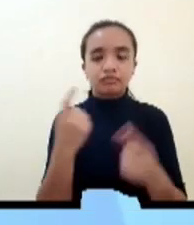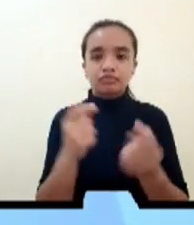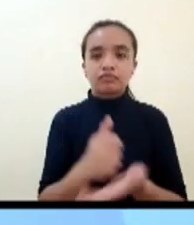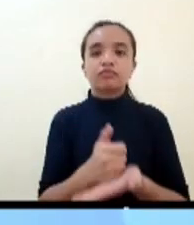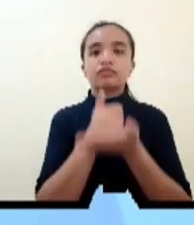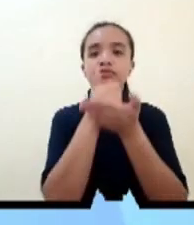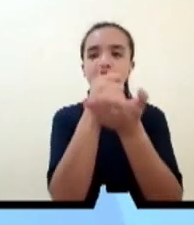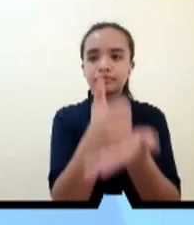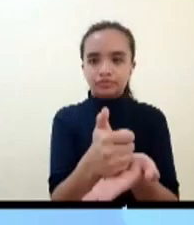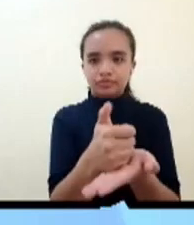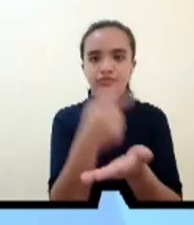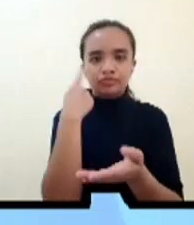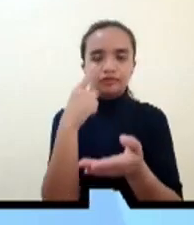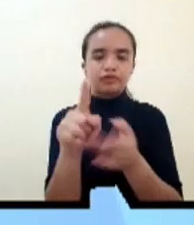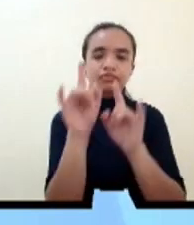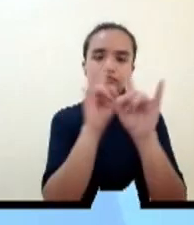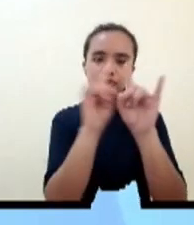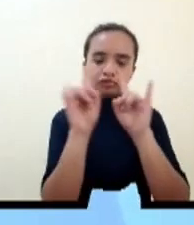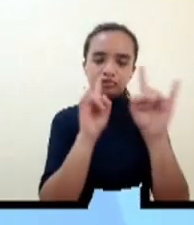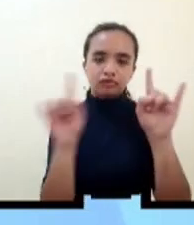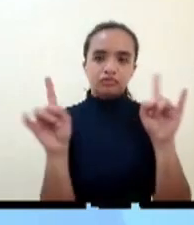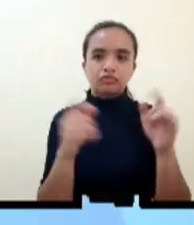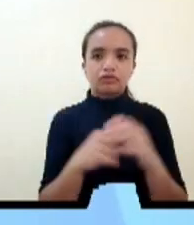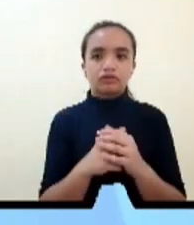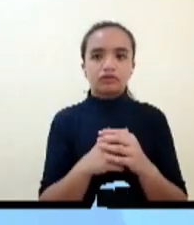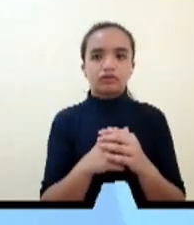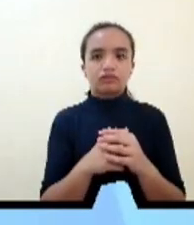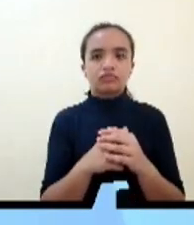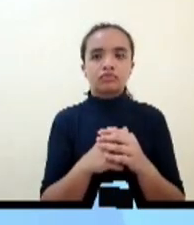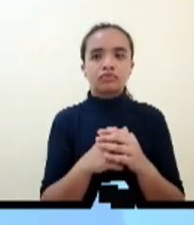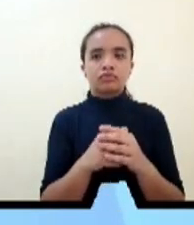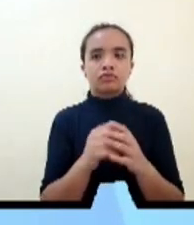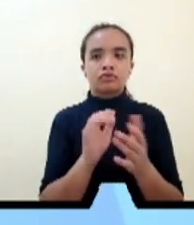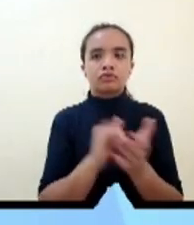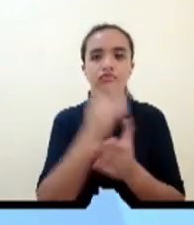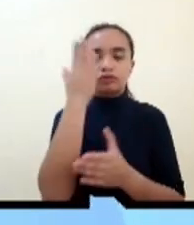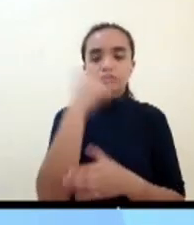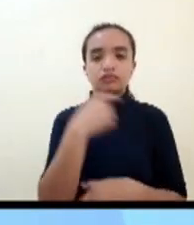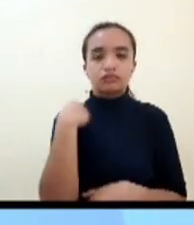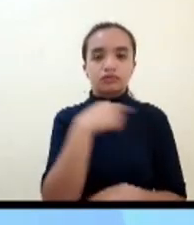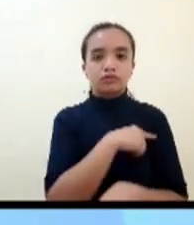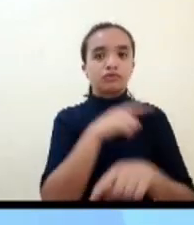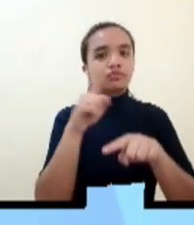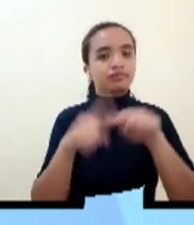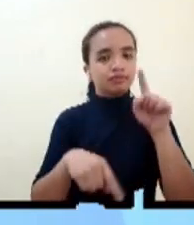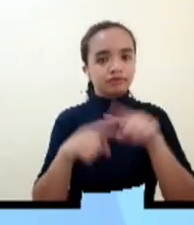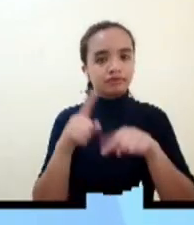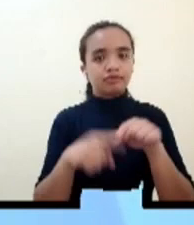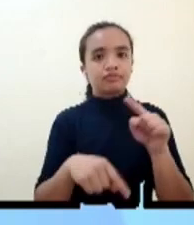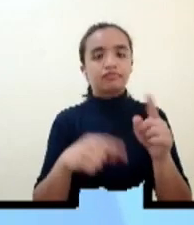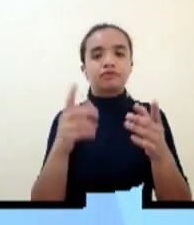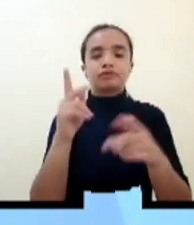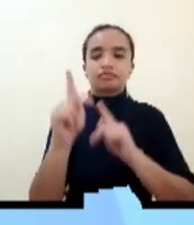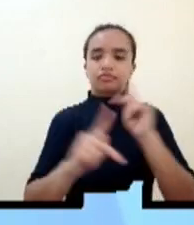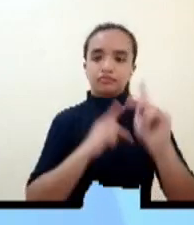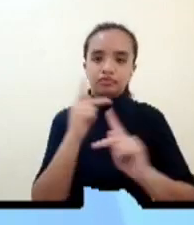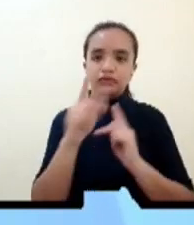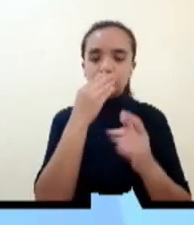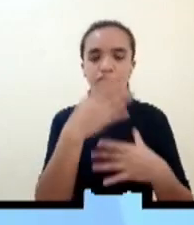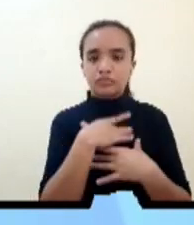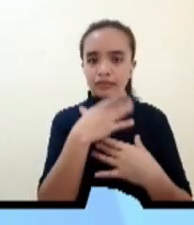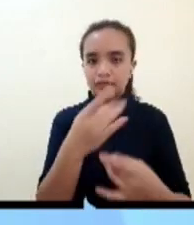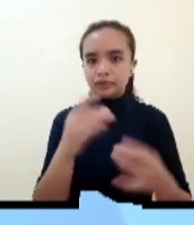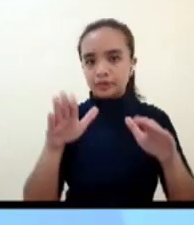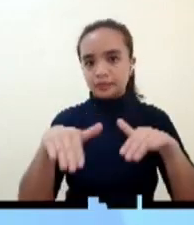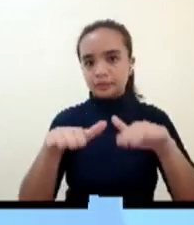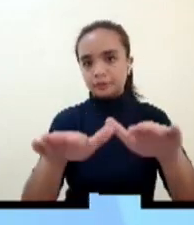sa marketing din, no? Kaya yung mga kaibigan natin, mga kababayan natin na interesado sa weaving, they can